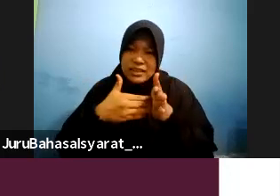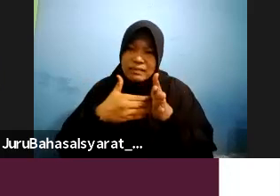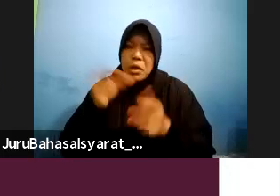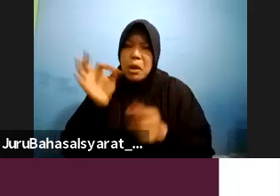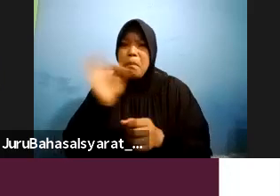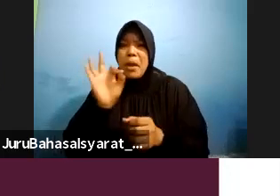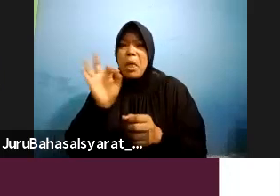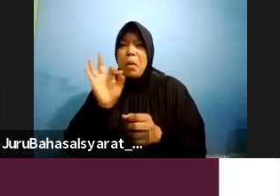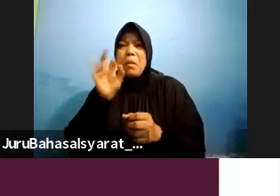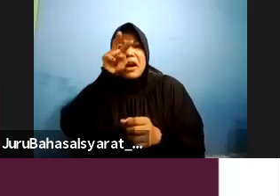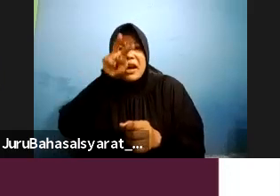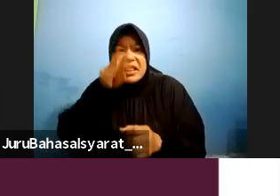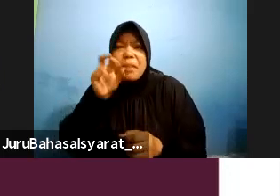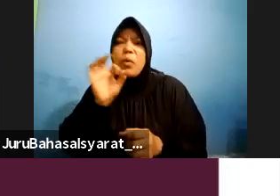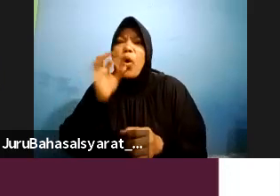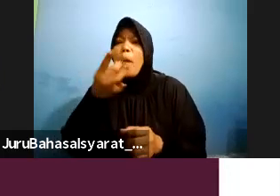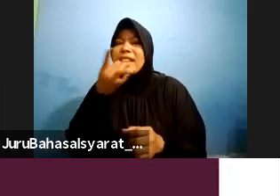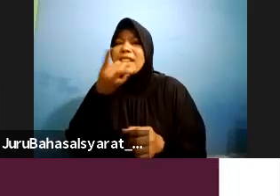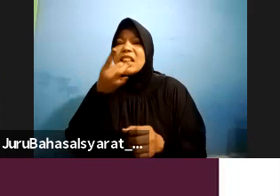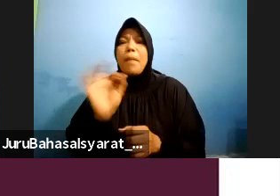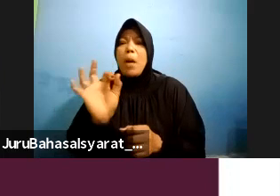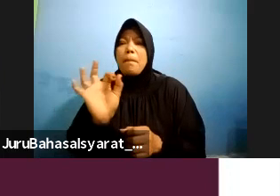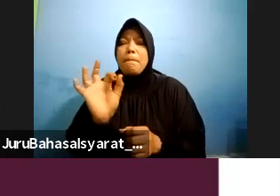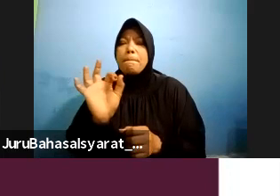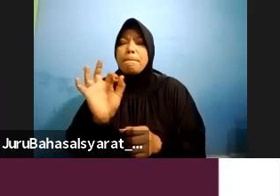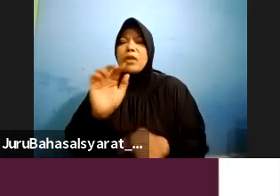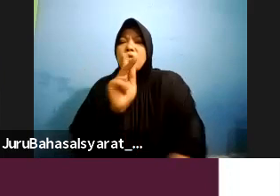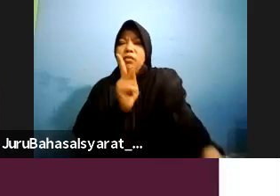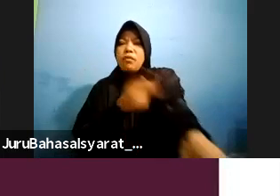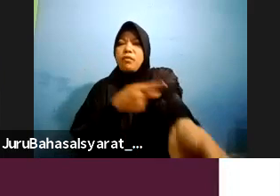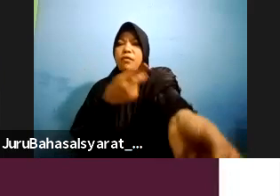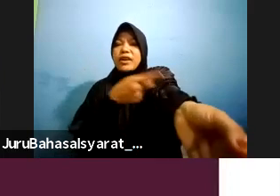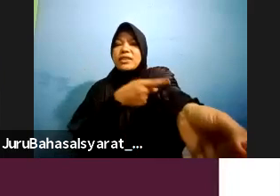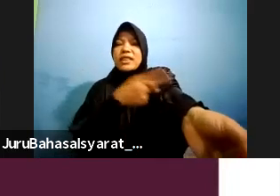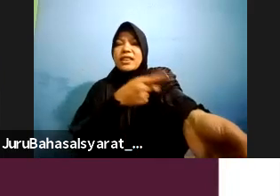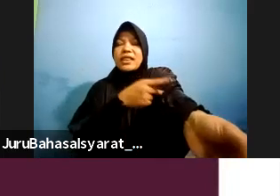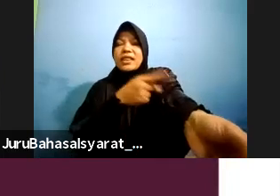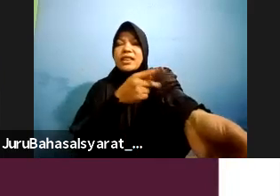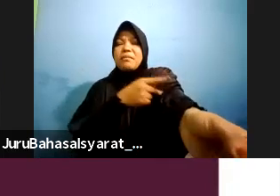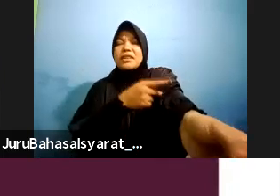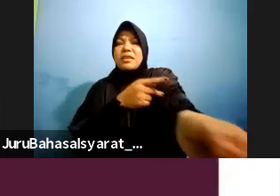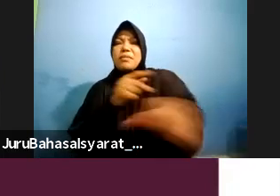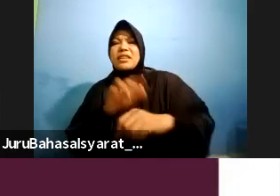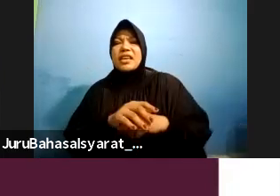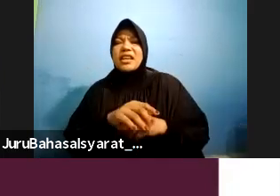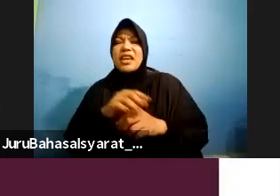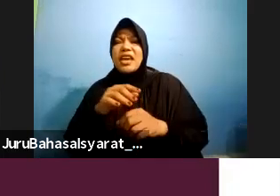obat khusus untuk mengobatinya. Dan vaksin COVID ini masih dalam tahap uji klinis sekarang.